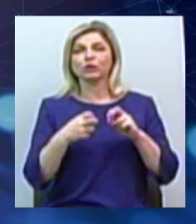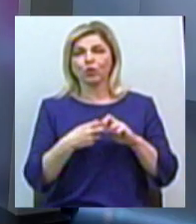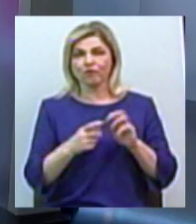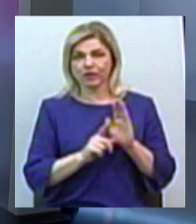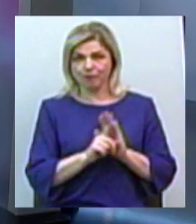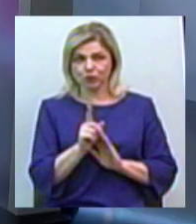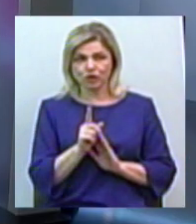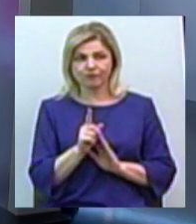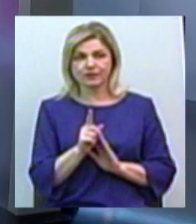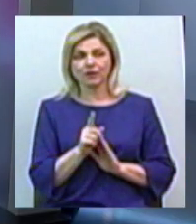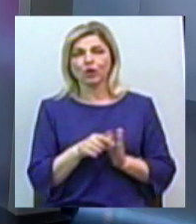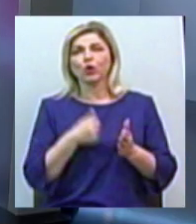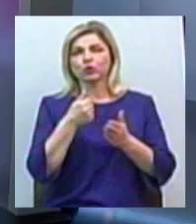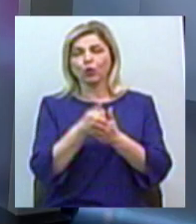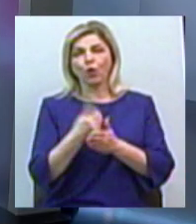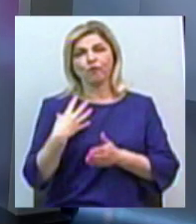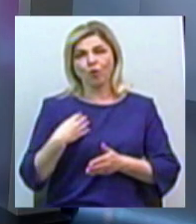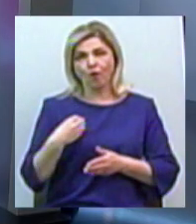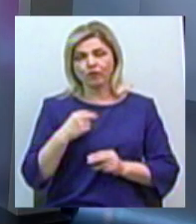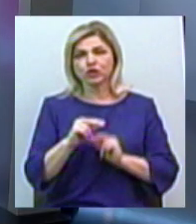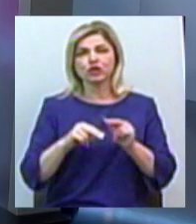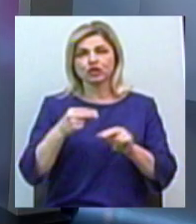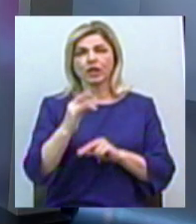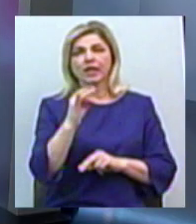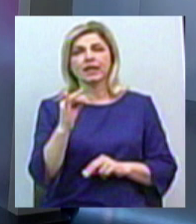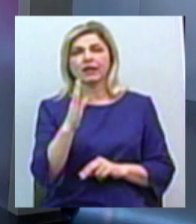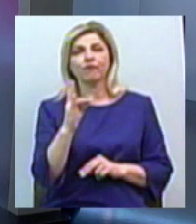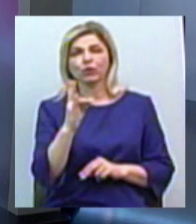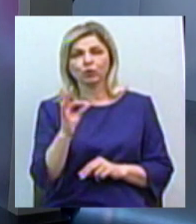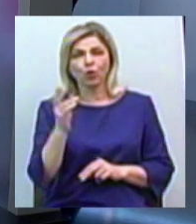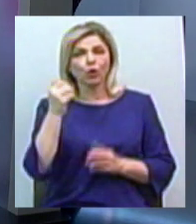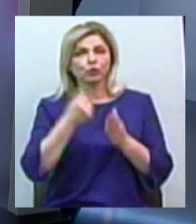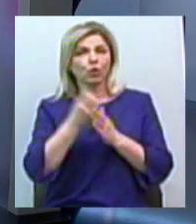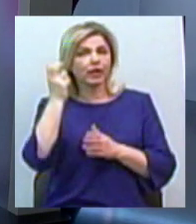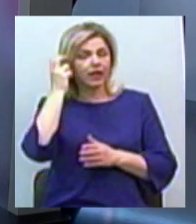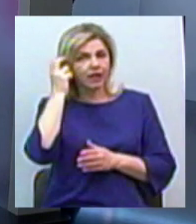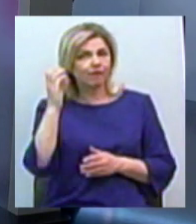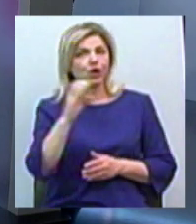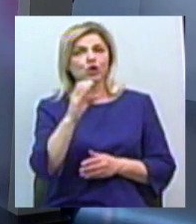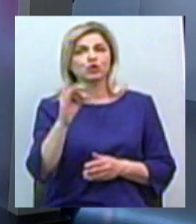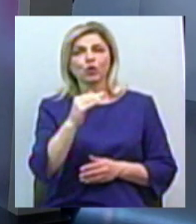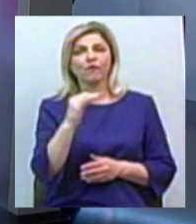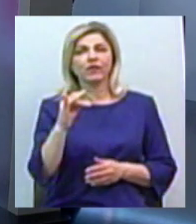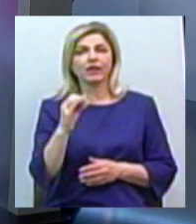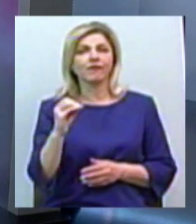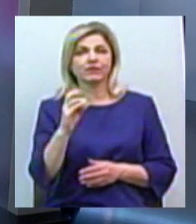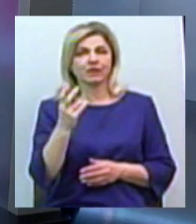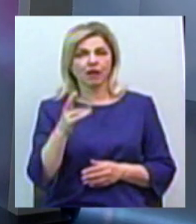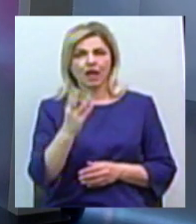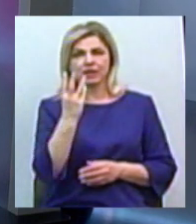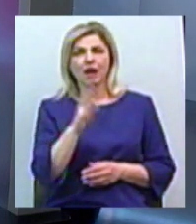З Івано-Франківська до Львова, через Рівно, Житомир, до Києва, до Софіївської площі. От так, навіть до Івано-Франківська. 3 мільйони